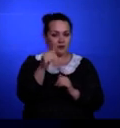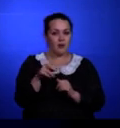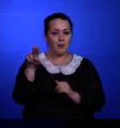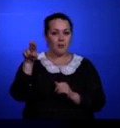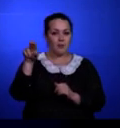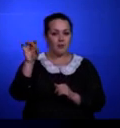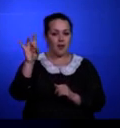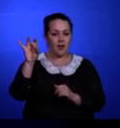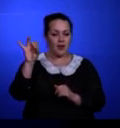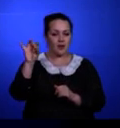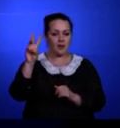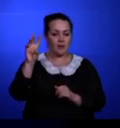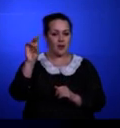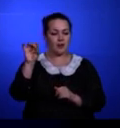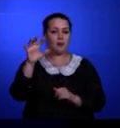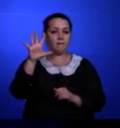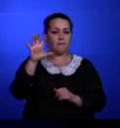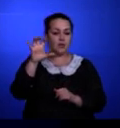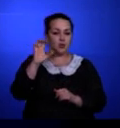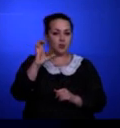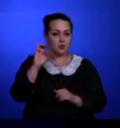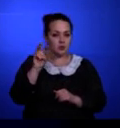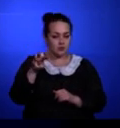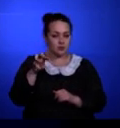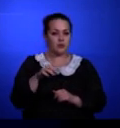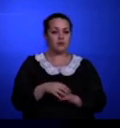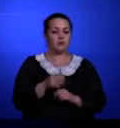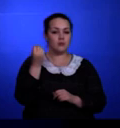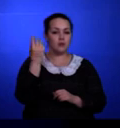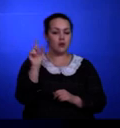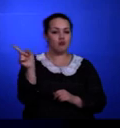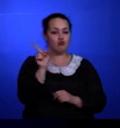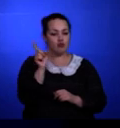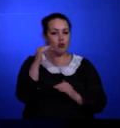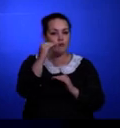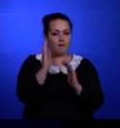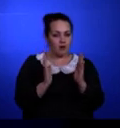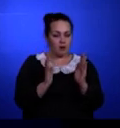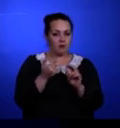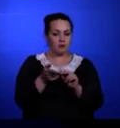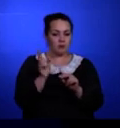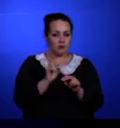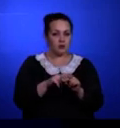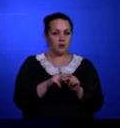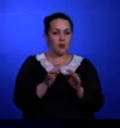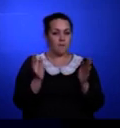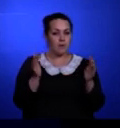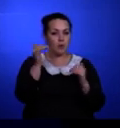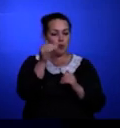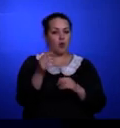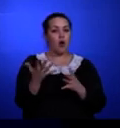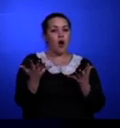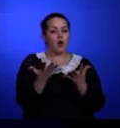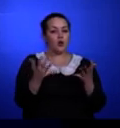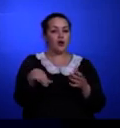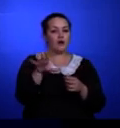500 сантиметров мы сами знаем что квадрат это прямоугольник у которого